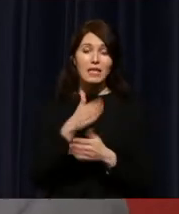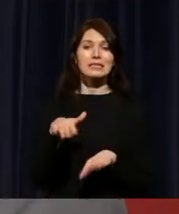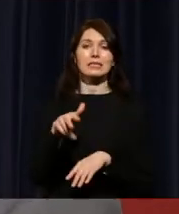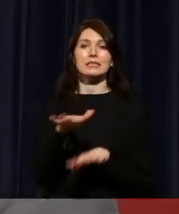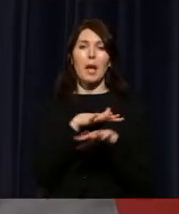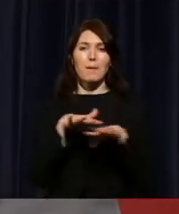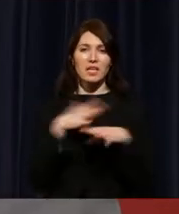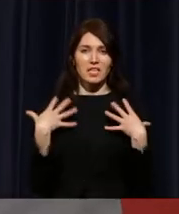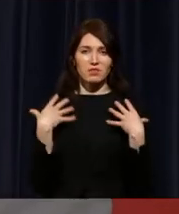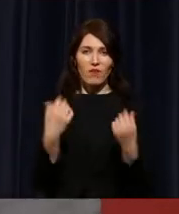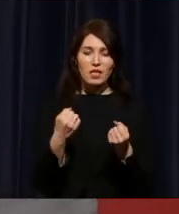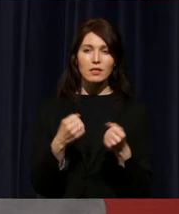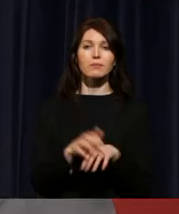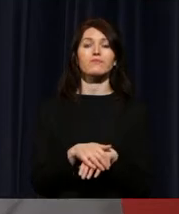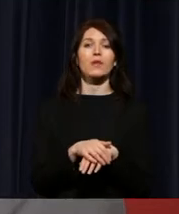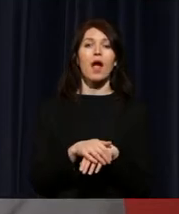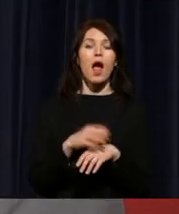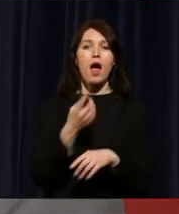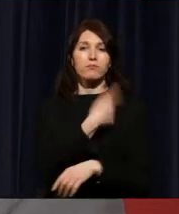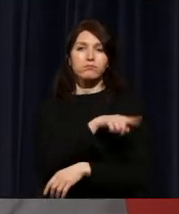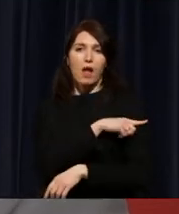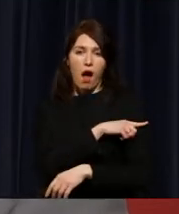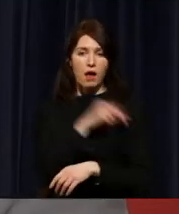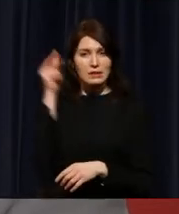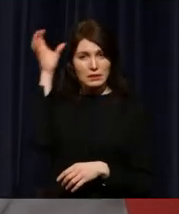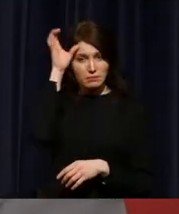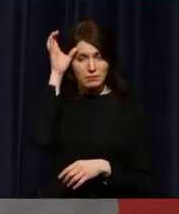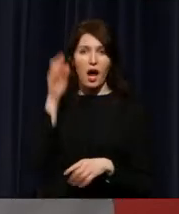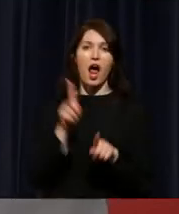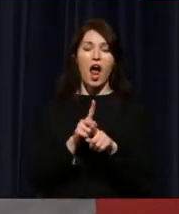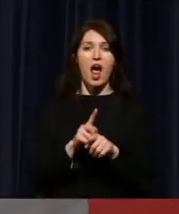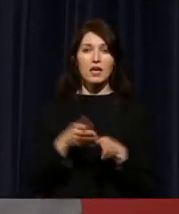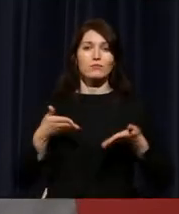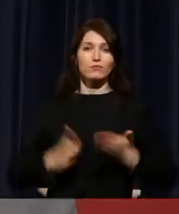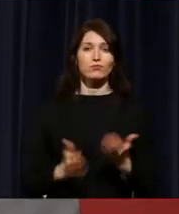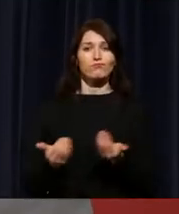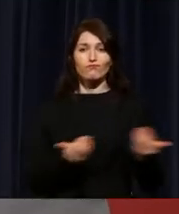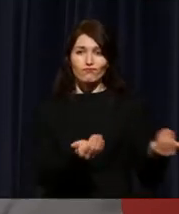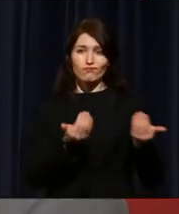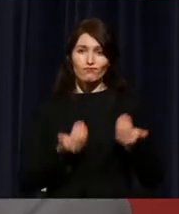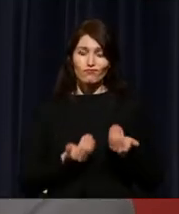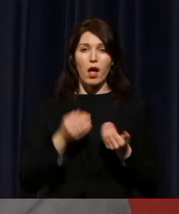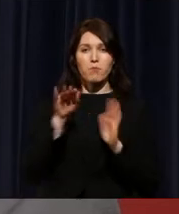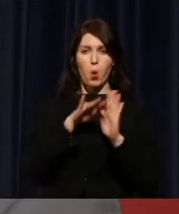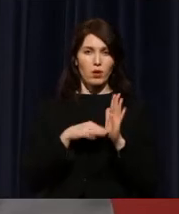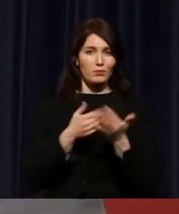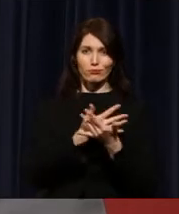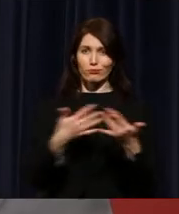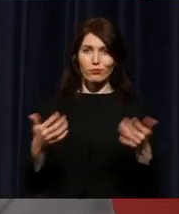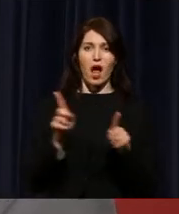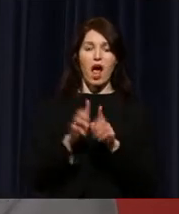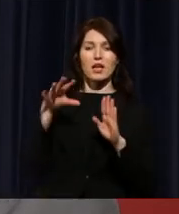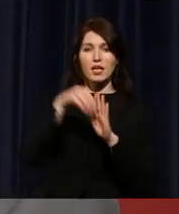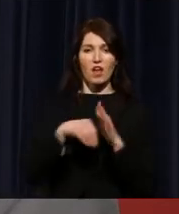sabiedrības veselība, mazenības, vecmātes. Un daudz, daudz vēl citas programmas, kuras ietvers